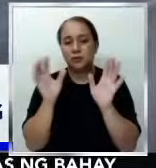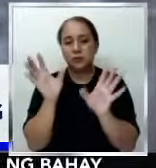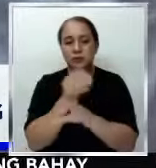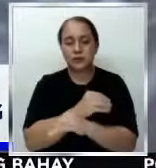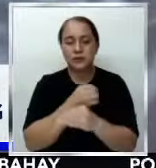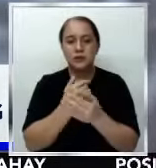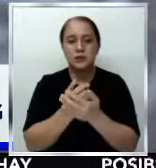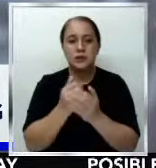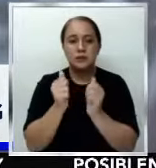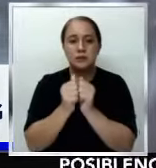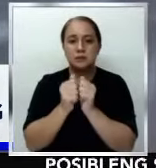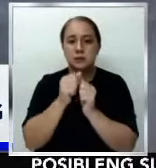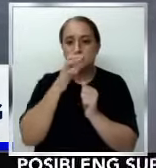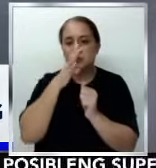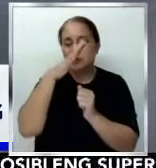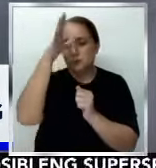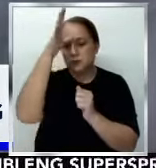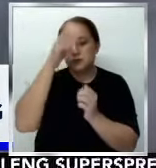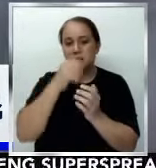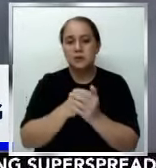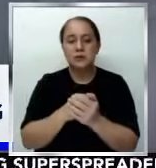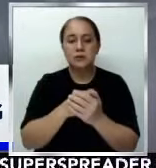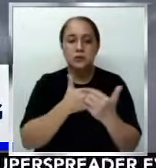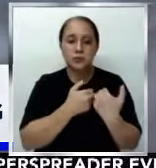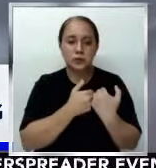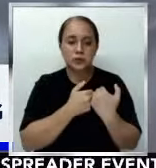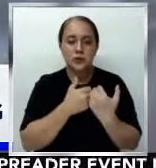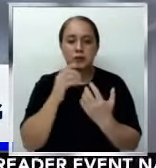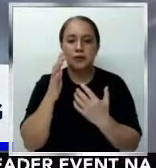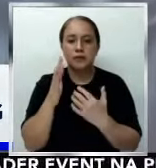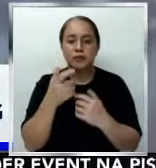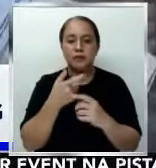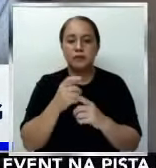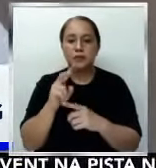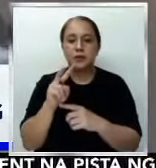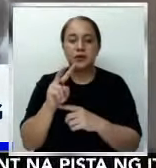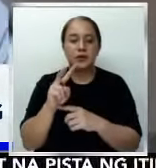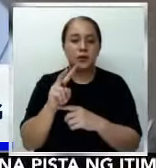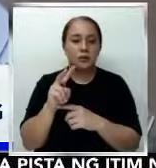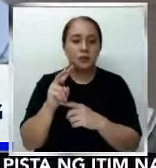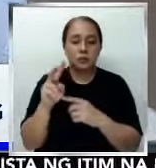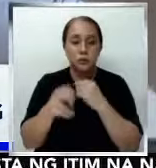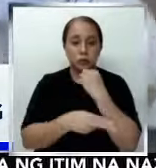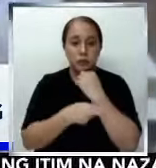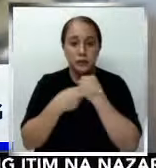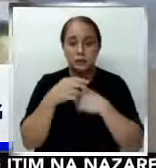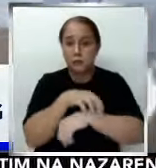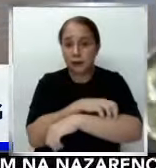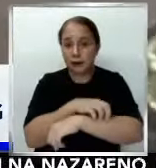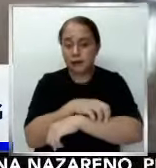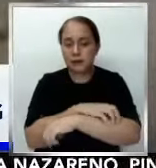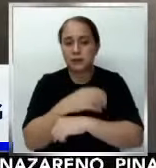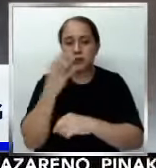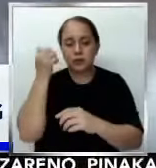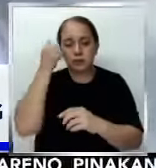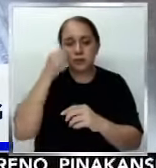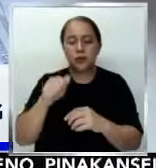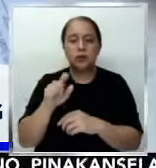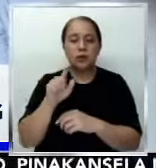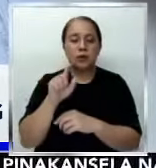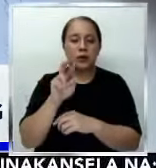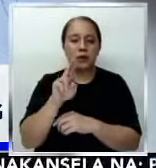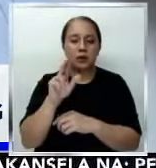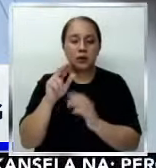mga magulang, nobyo at limang taga Berjaya Makati Hotel kaugnay sa paglabag sa RA 11332 o ang